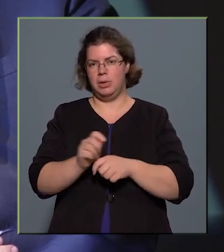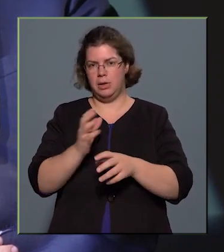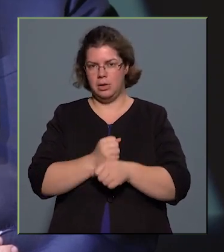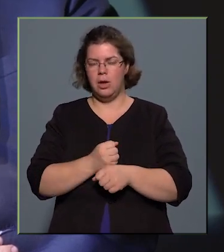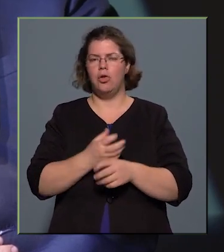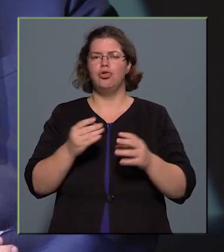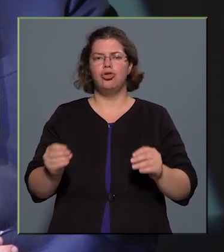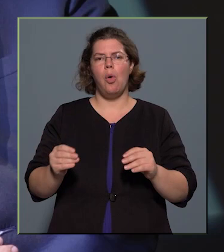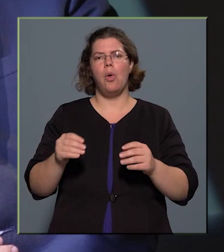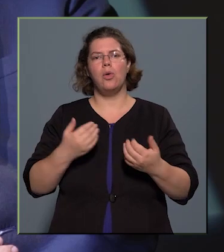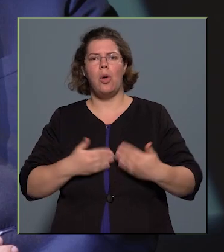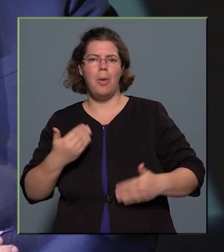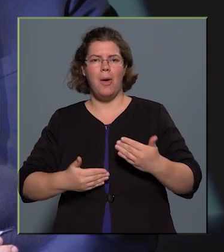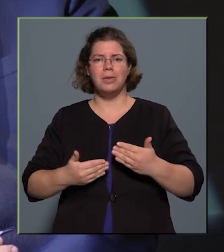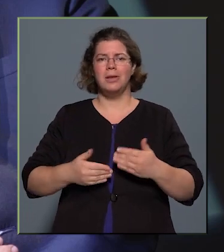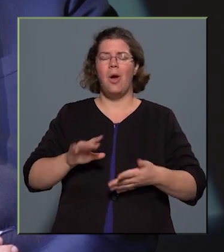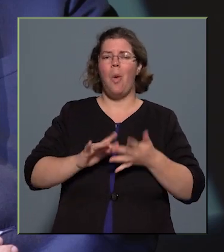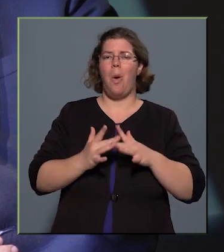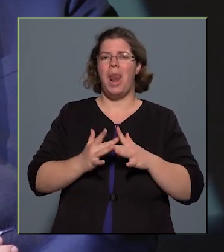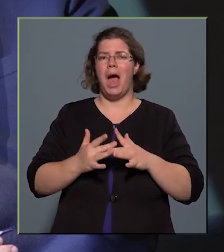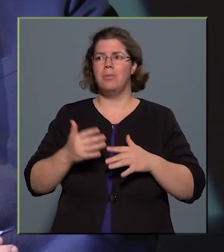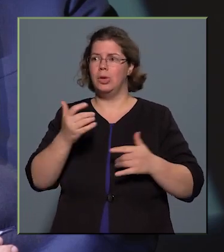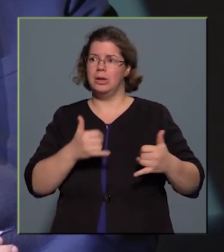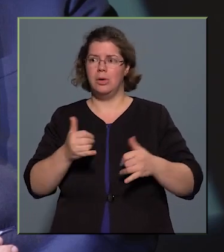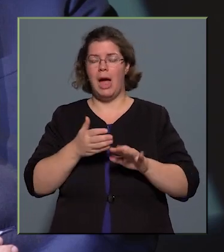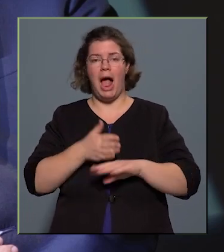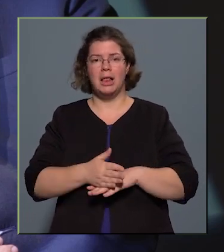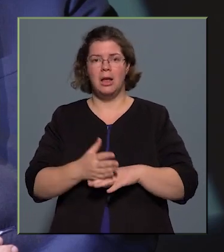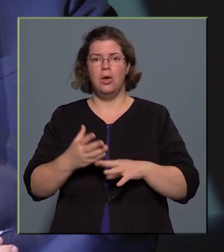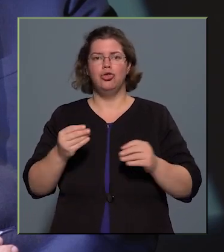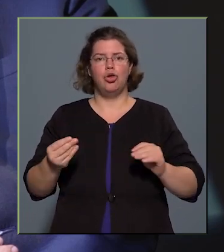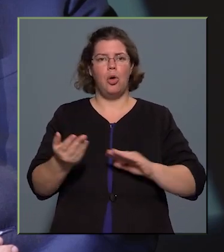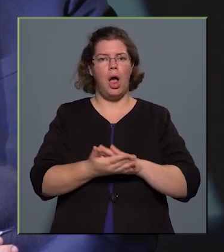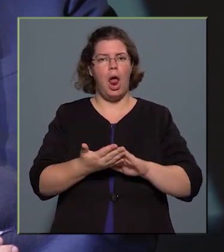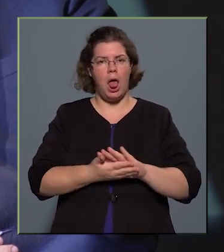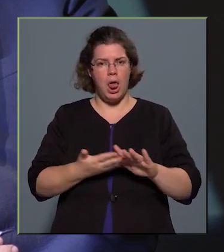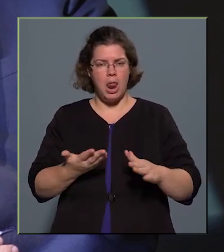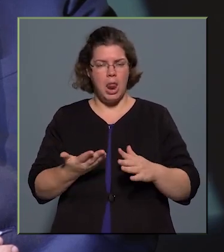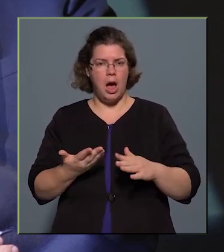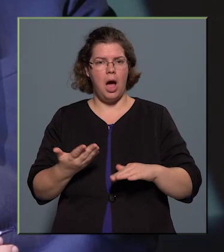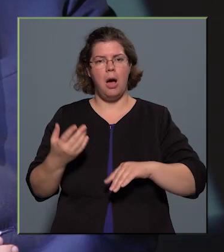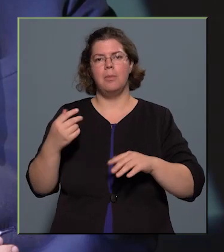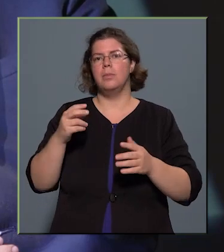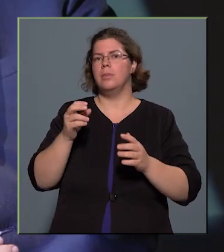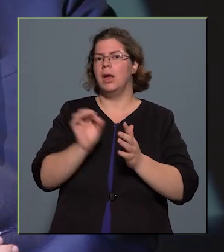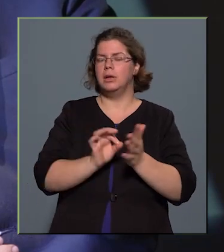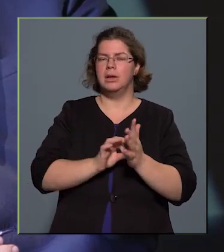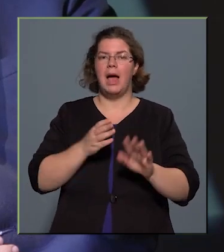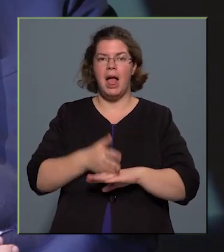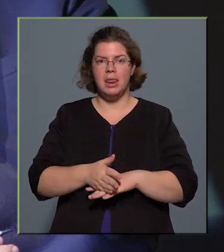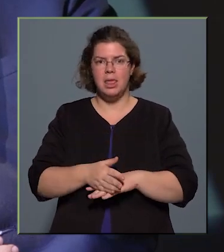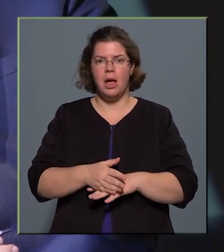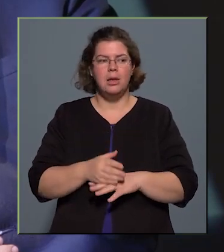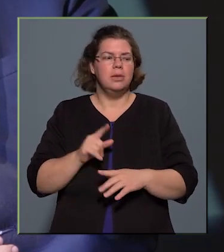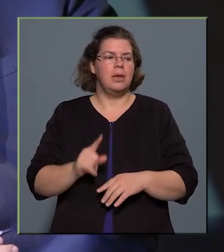a robotok online monitoringja által, már nagyon sok alapadatunk is már jóslatot tesz lehetőséget, de igazából, ha a